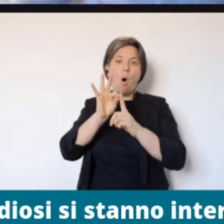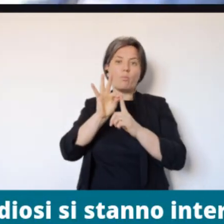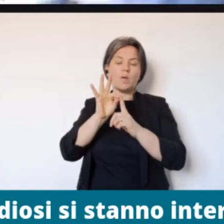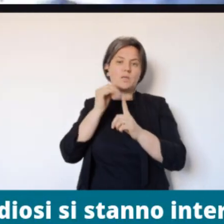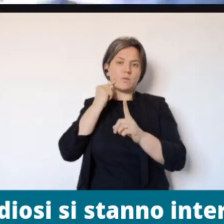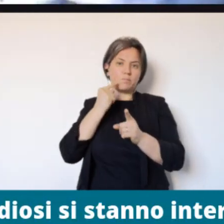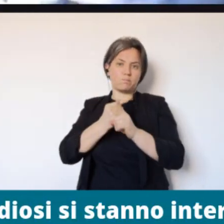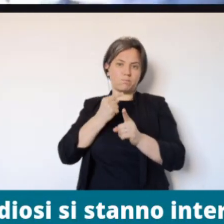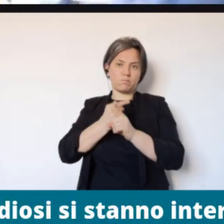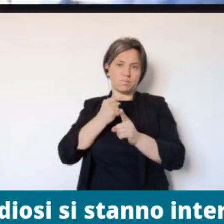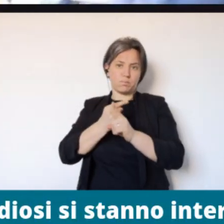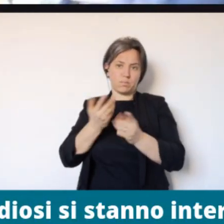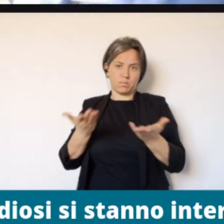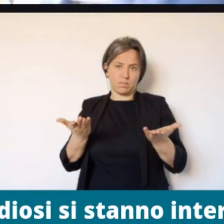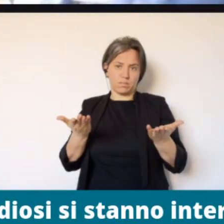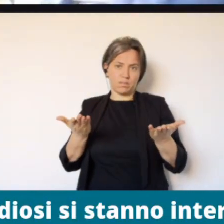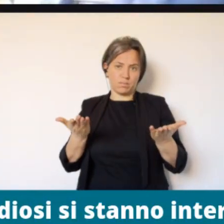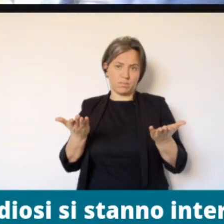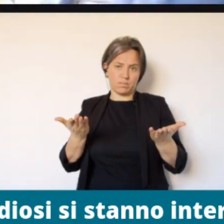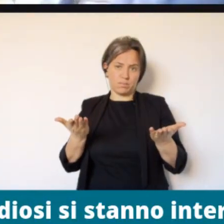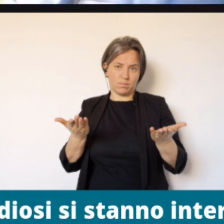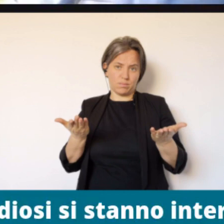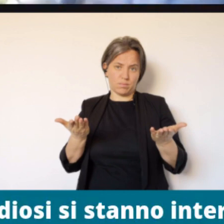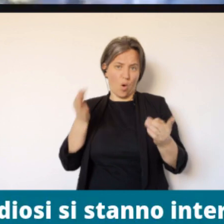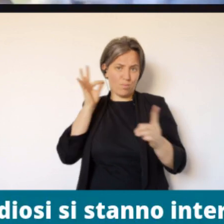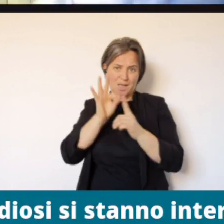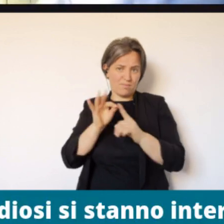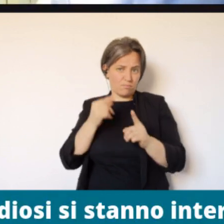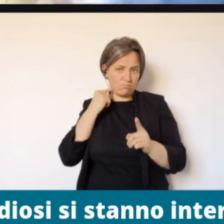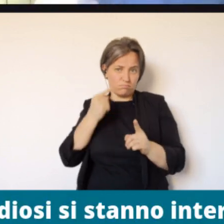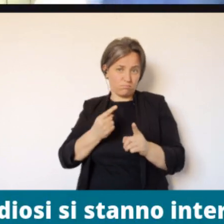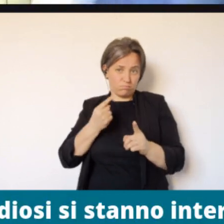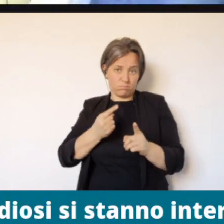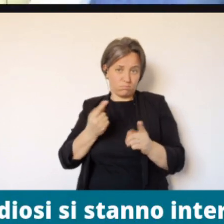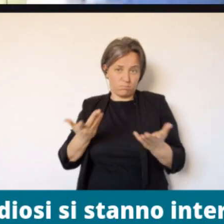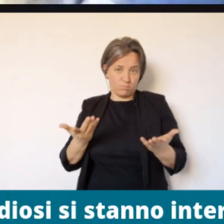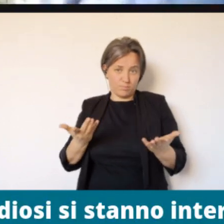gli obiettivi sono gli stessi, alla fine